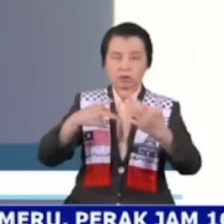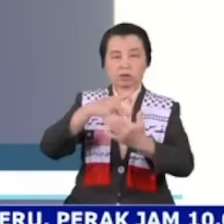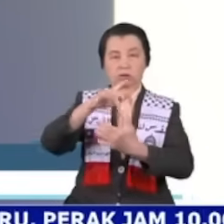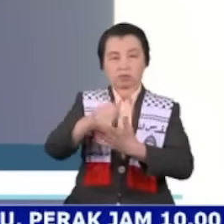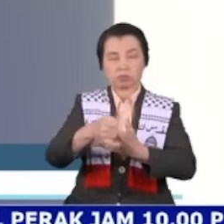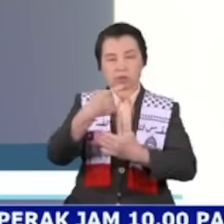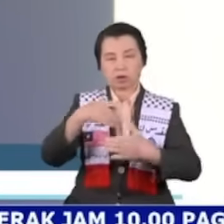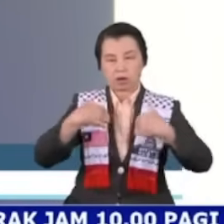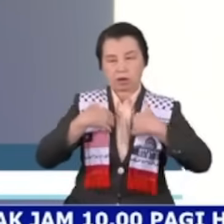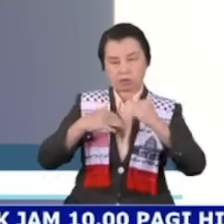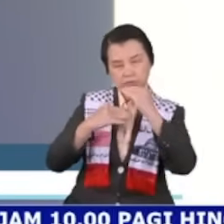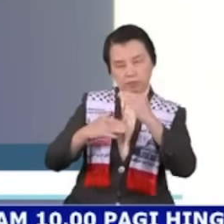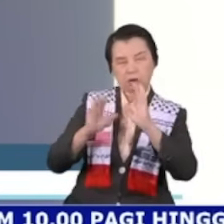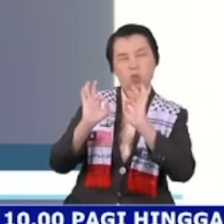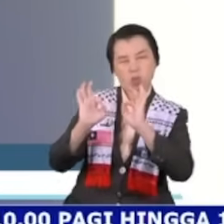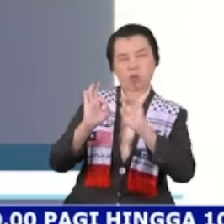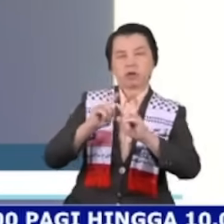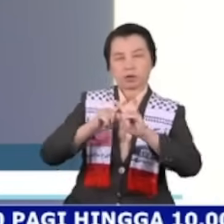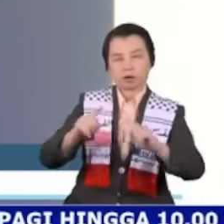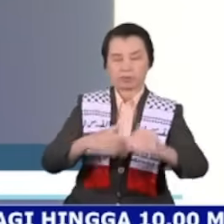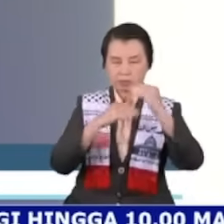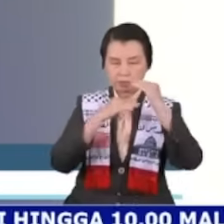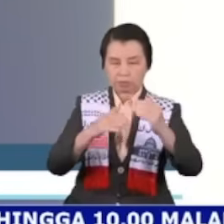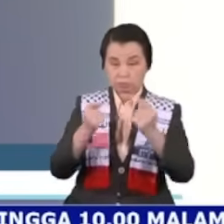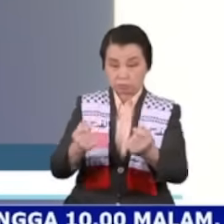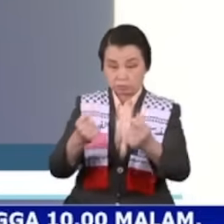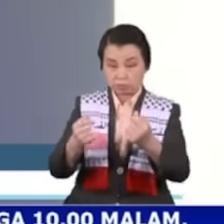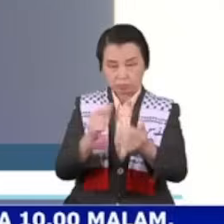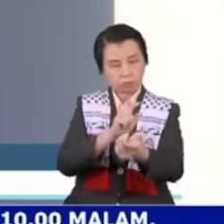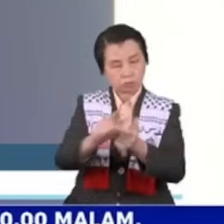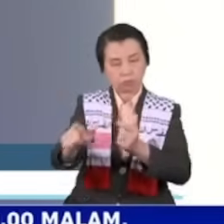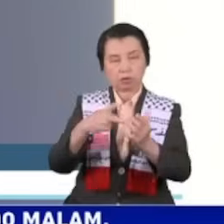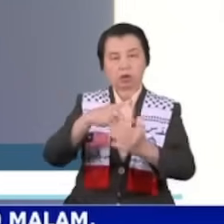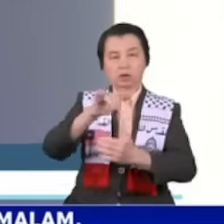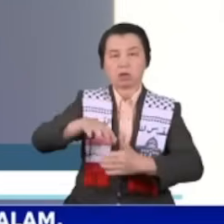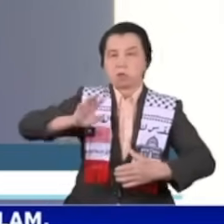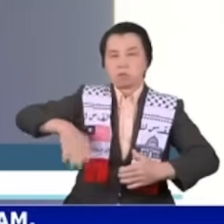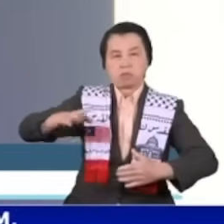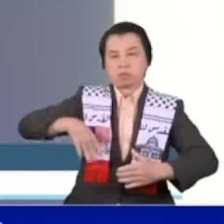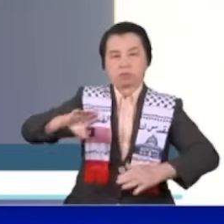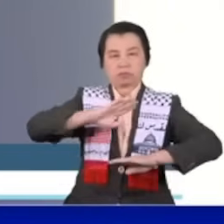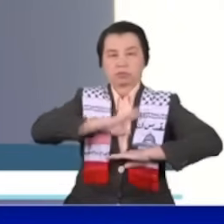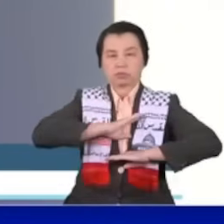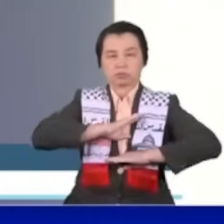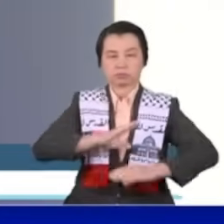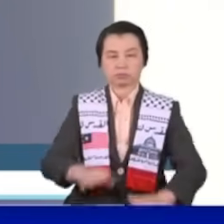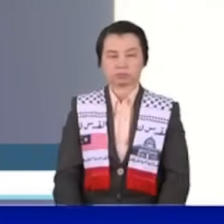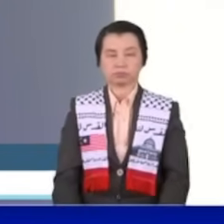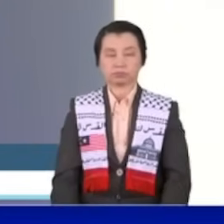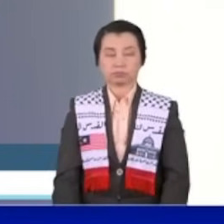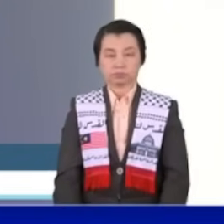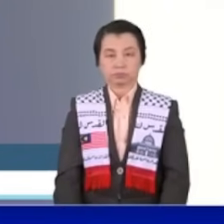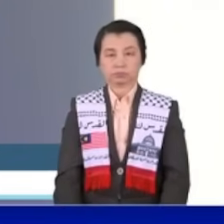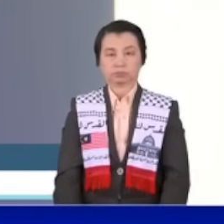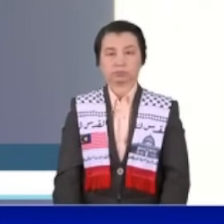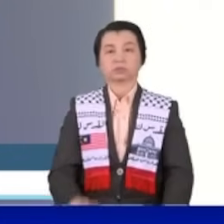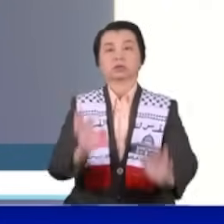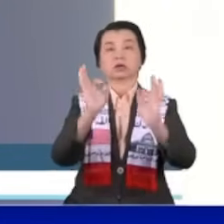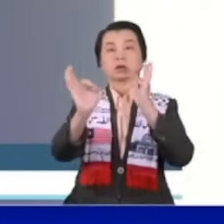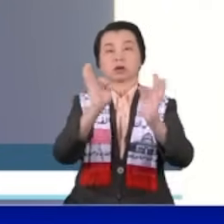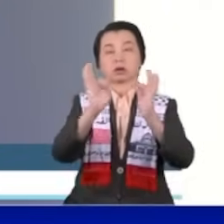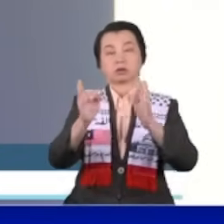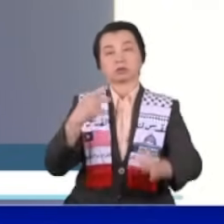dalam negara dilihat berada pada tahap baik namun tahap kecepatan kelulusan projek belum memuaskan masalah sekiranya kita